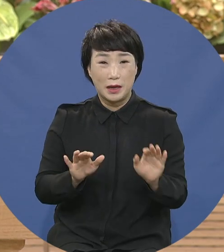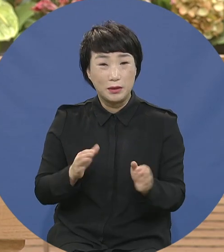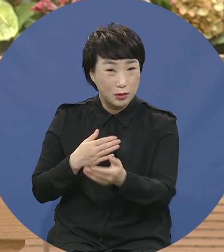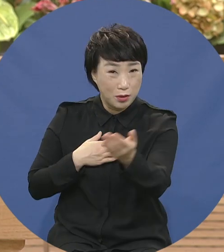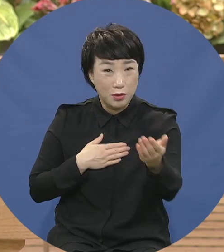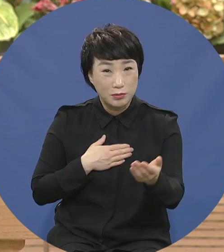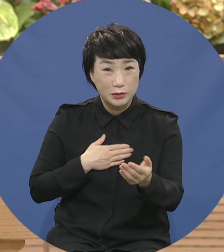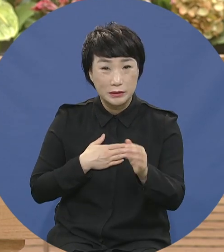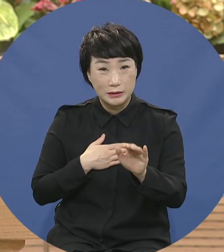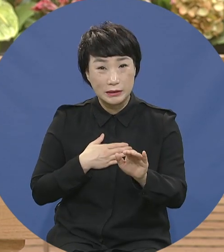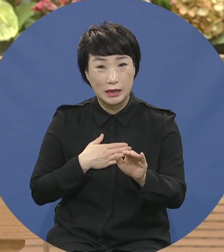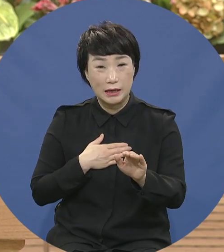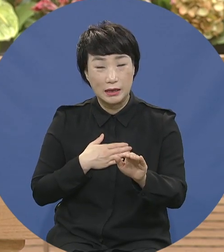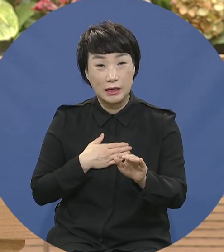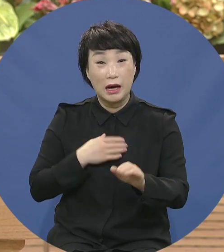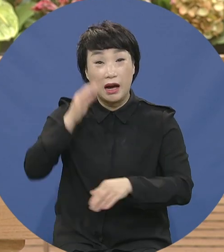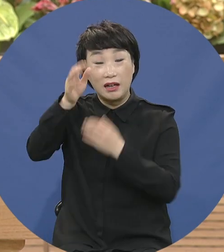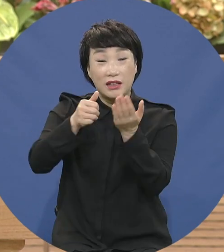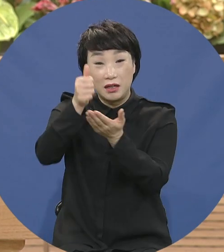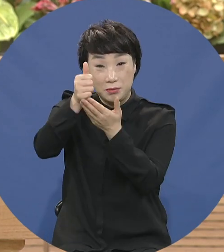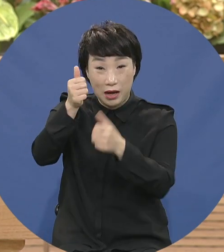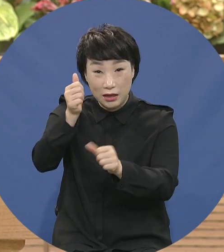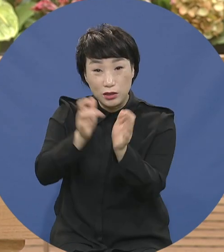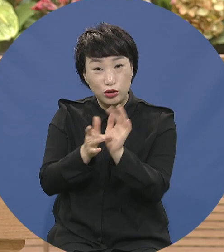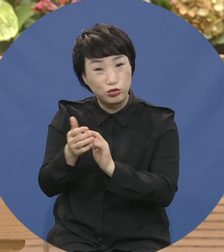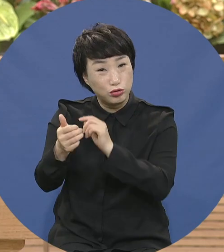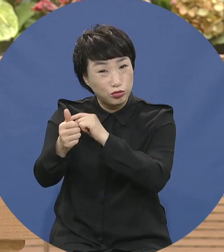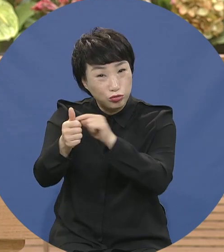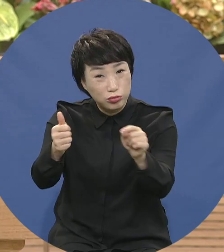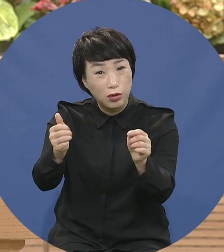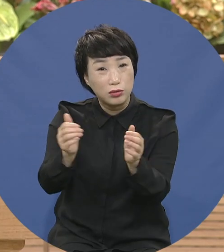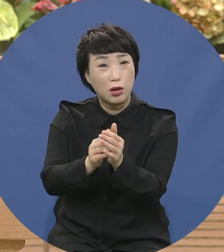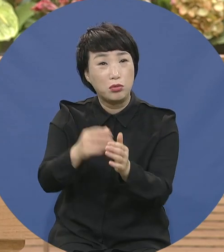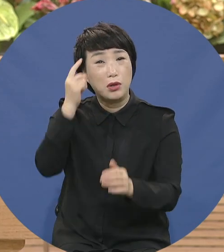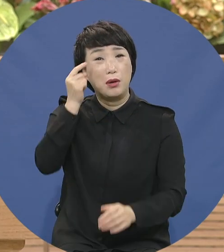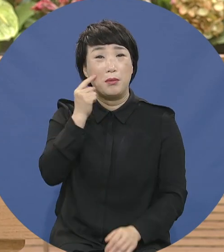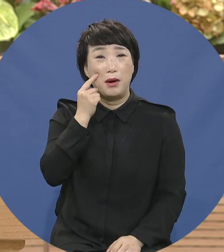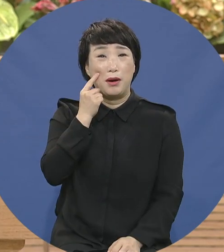여러분, 하나님의 아들을 죽였다니까.